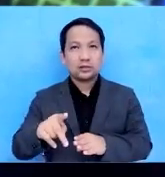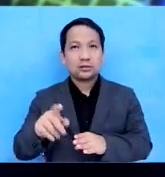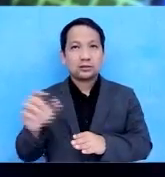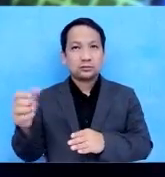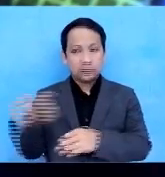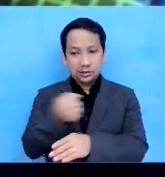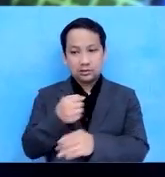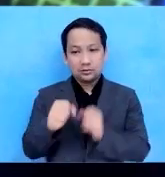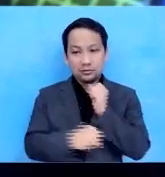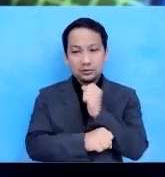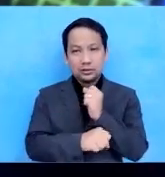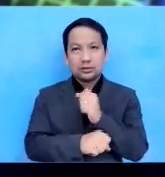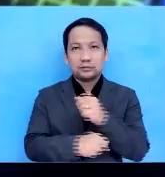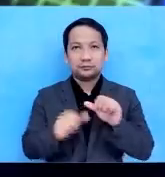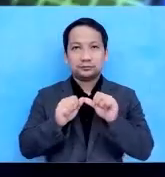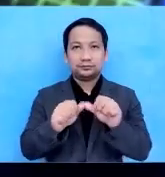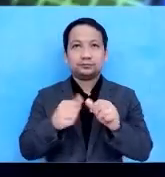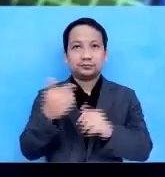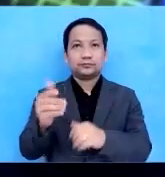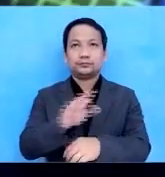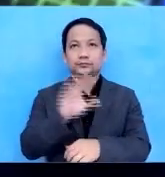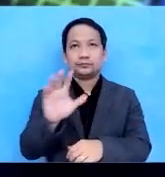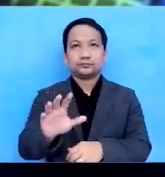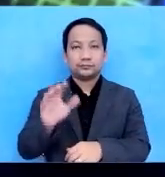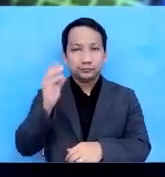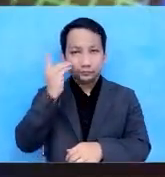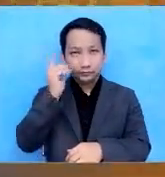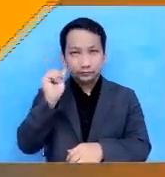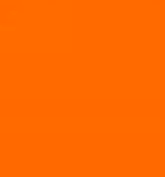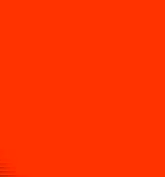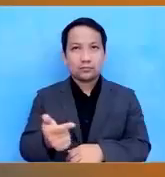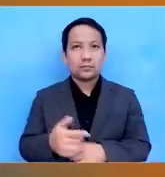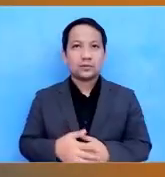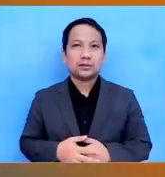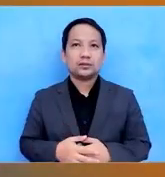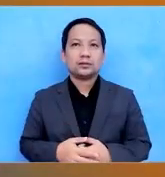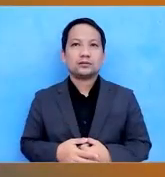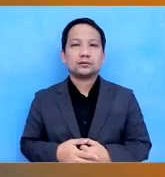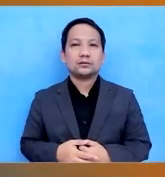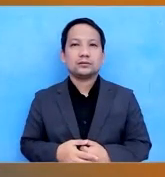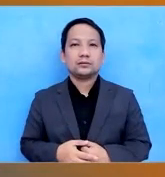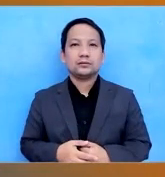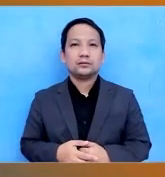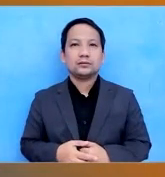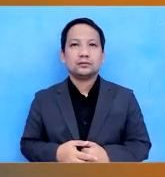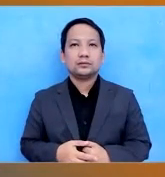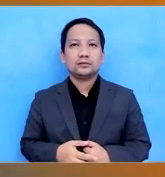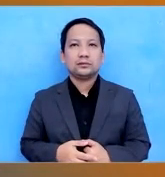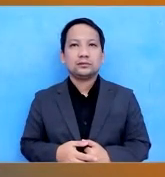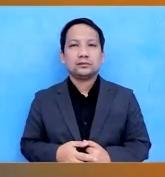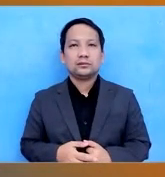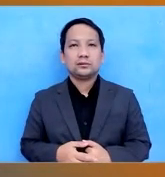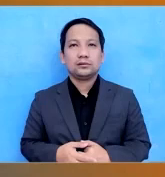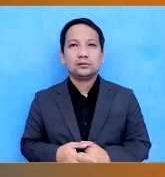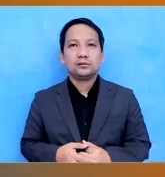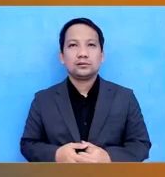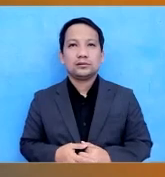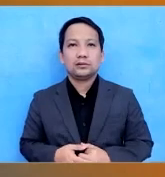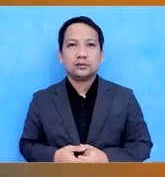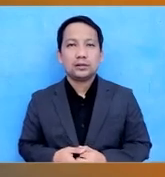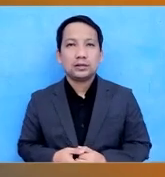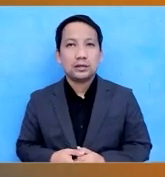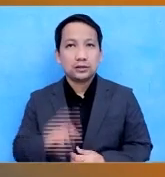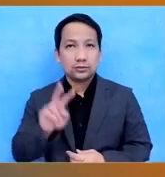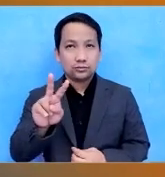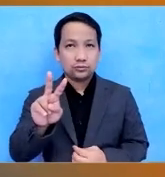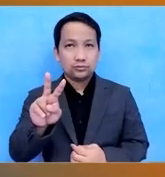sa mga nanakawan. Nasa frontline ng balitang yan si Dave Abuel. Sa kuha ng CCTV mga alas 2 ng madaling